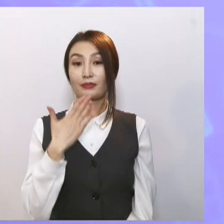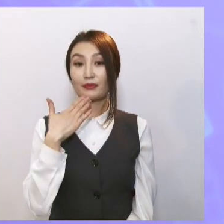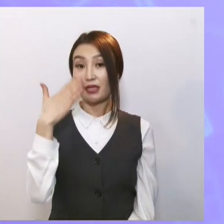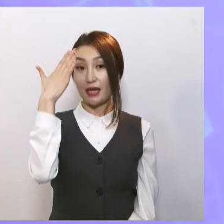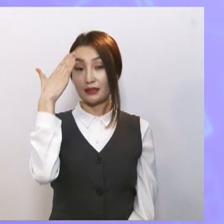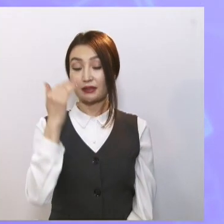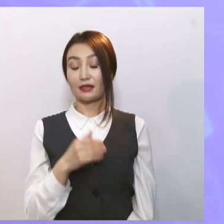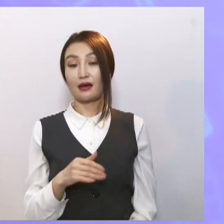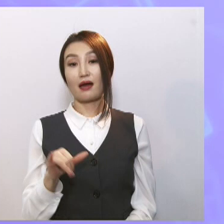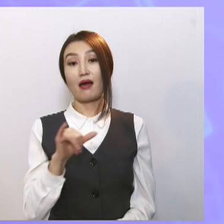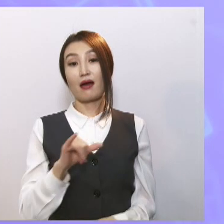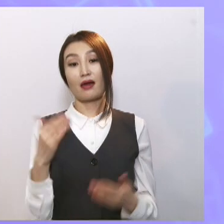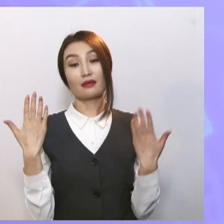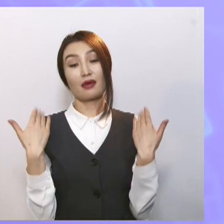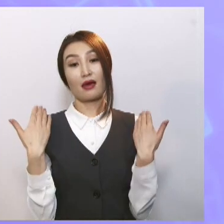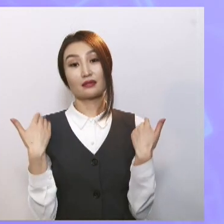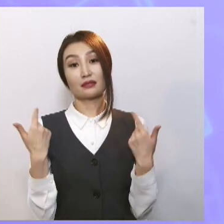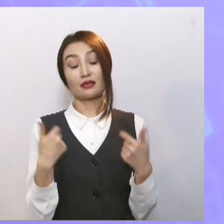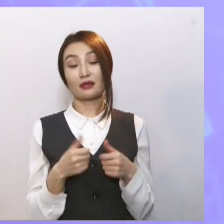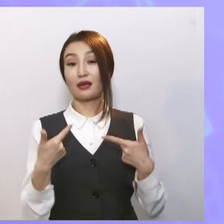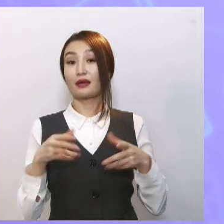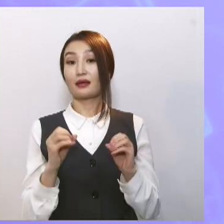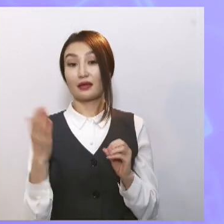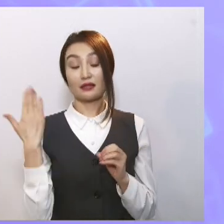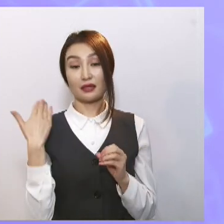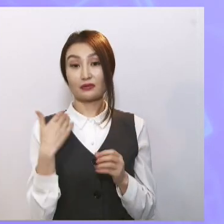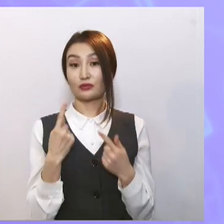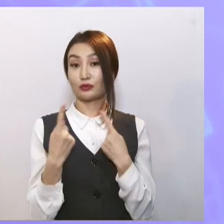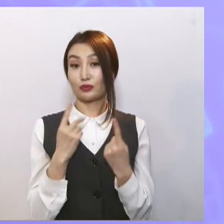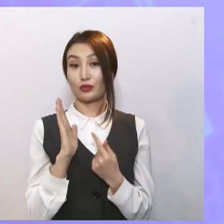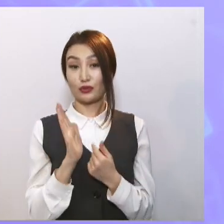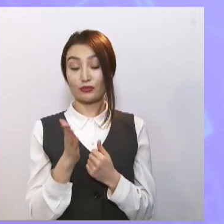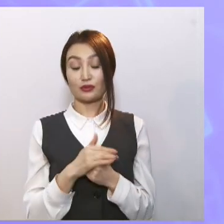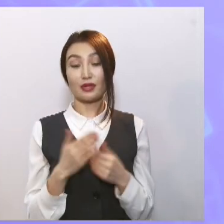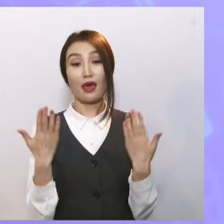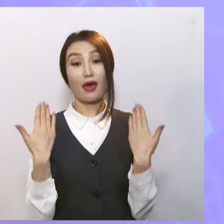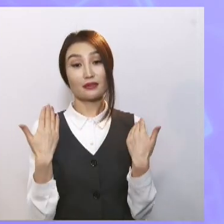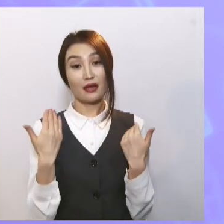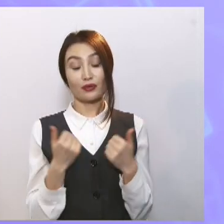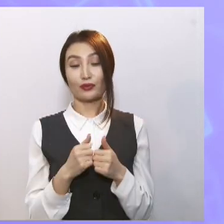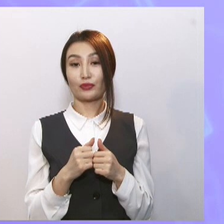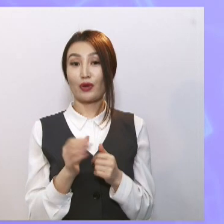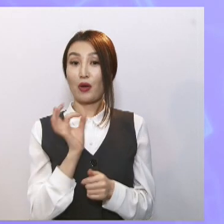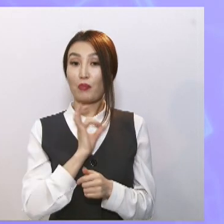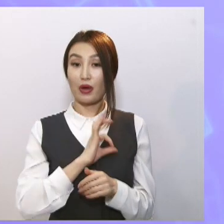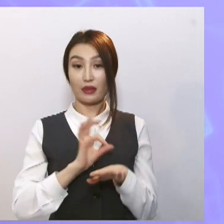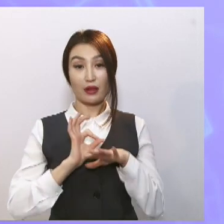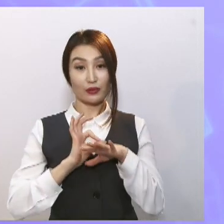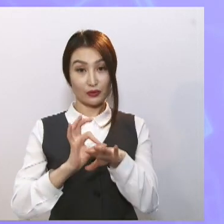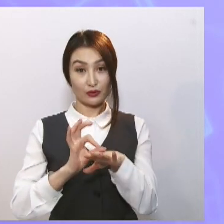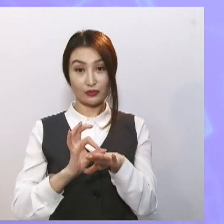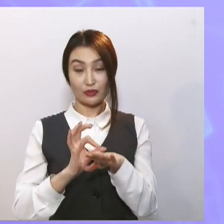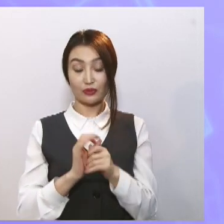Жайында кайда эс аларыбыз жөнүндө сүйлөшөбүз. Эс алууну пайдалуу өткөрүү